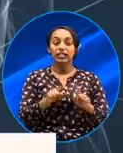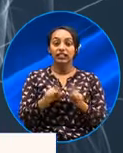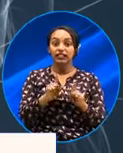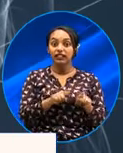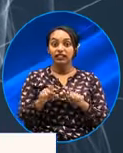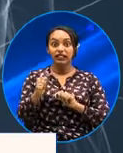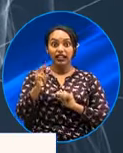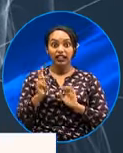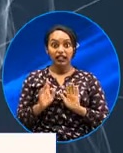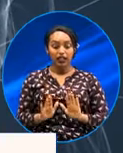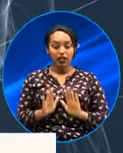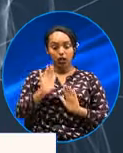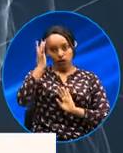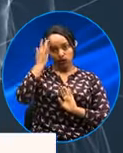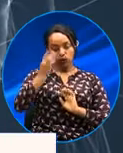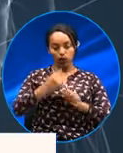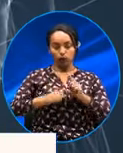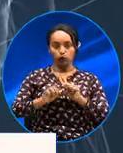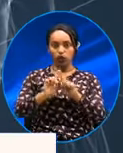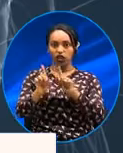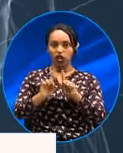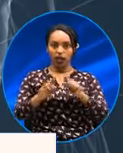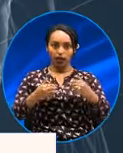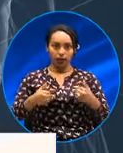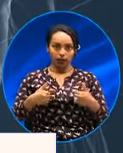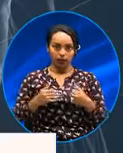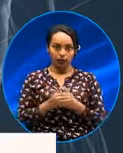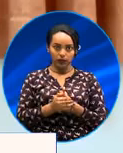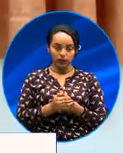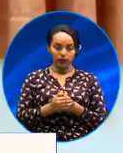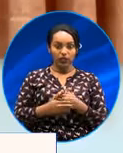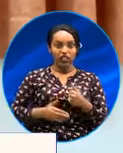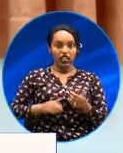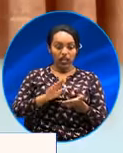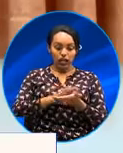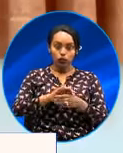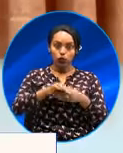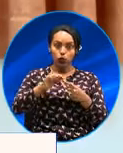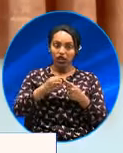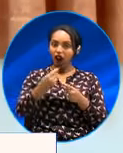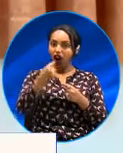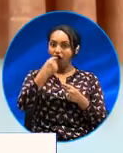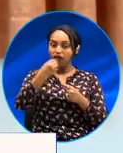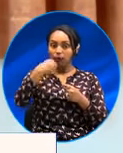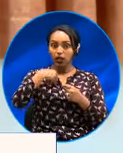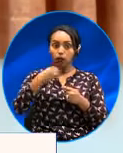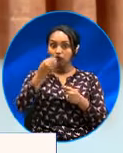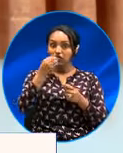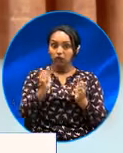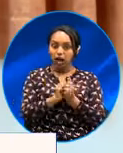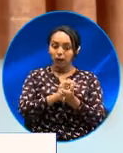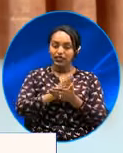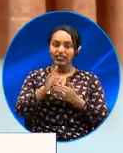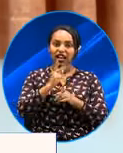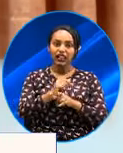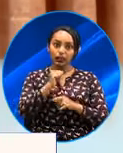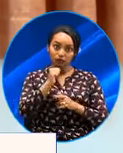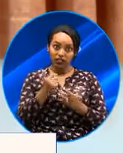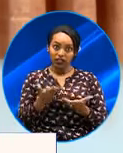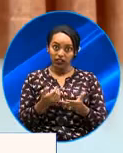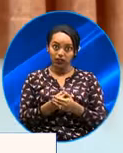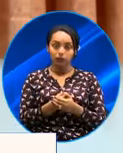እንደየ በሽታ አምጪው ይለያያል። ከእጅ ወደ አፍ የሚገቡ አሉ። ከምግብ ጋር ንጽህናው